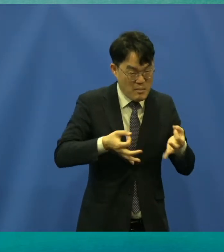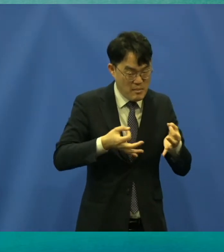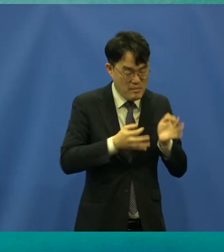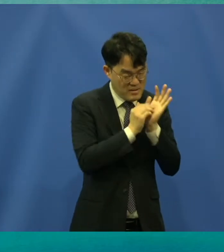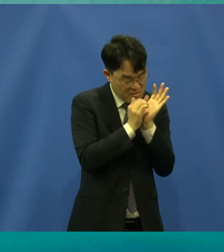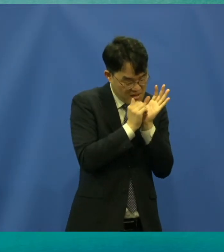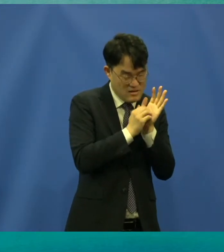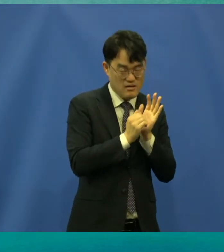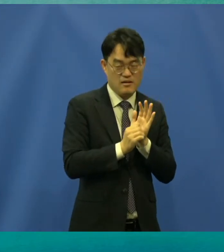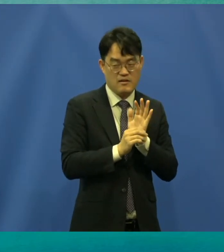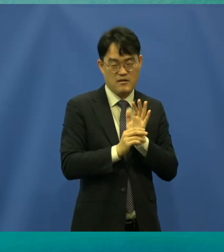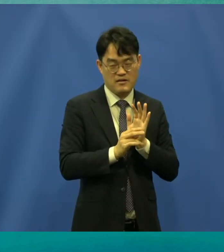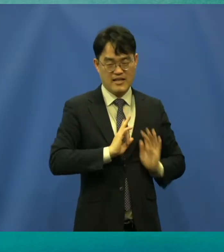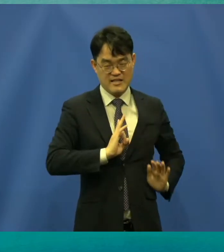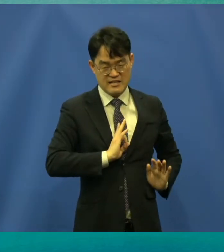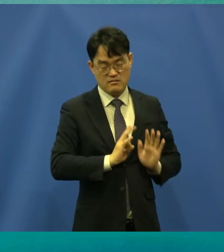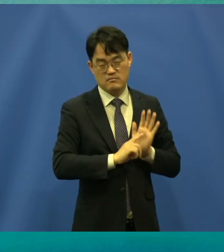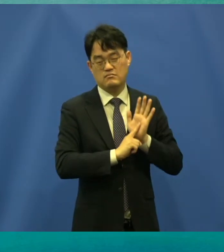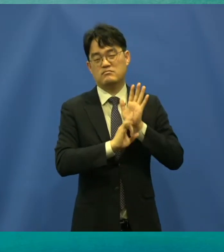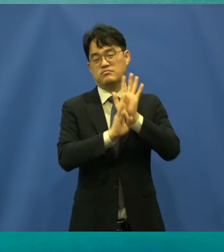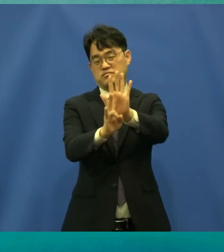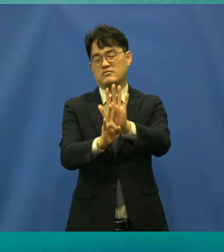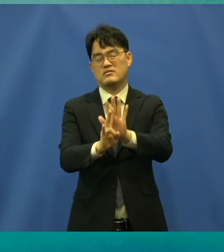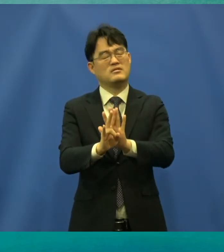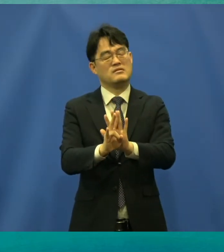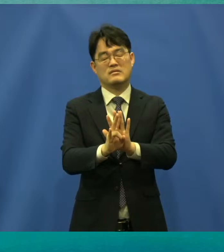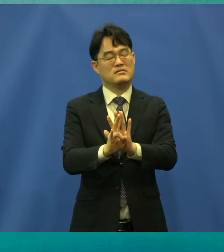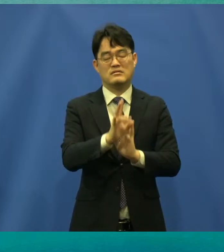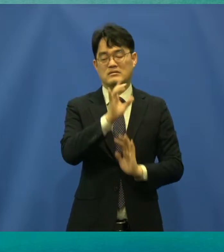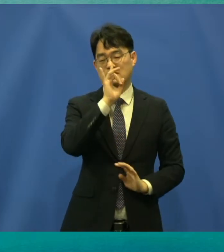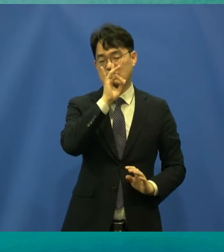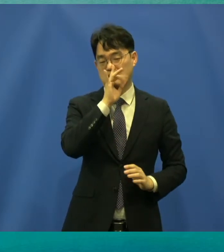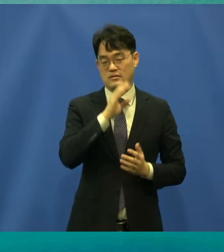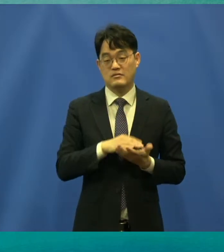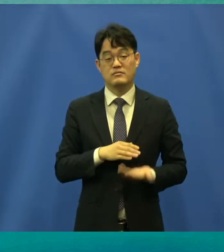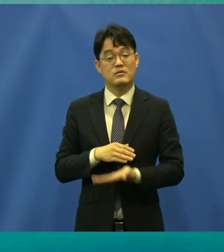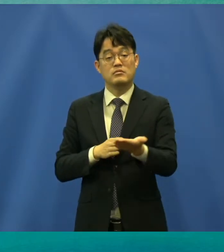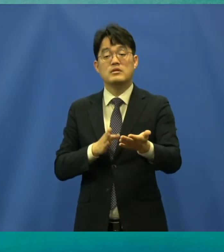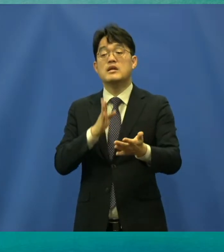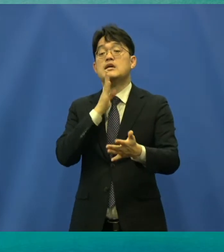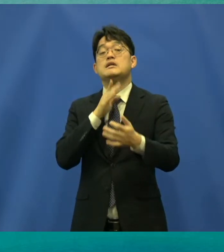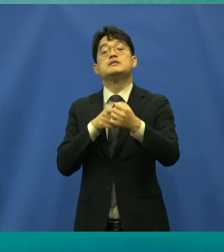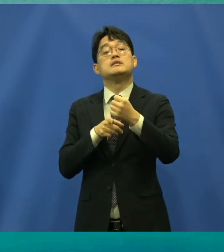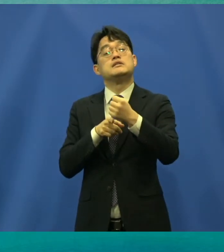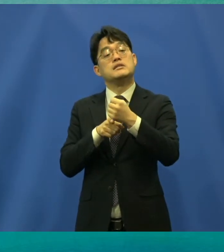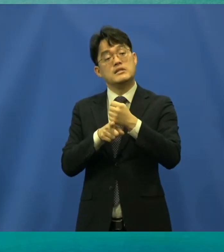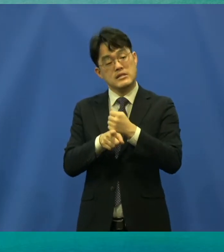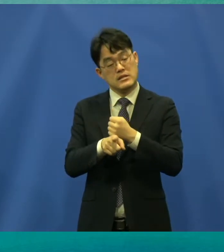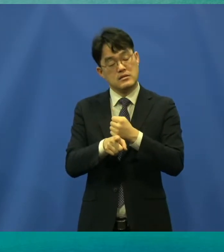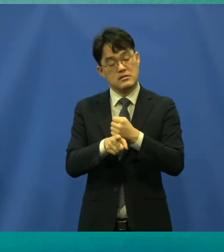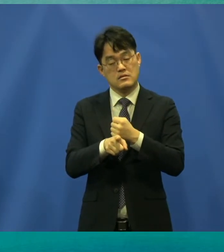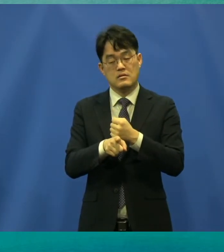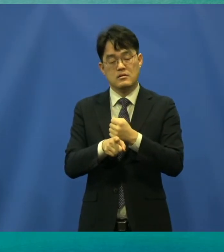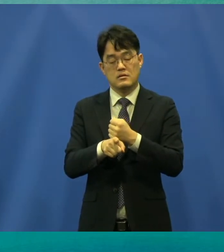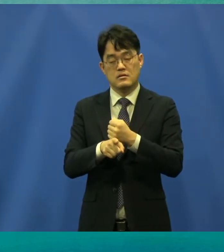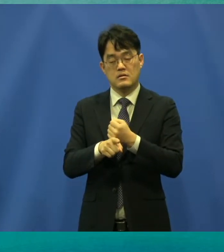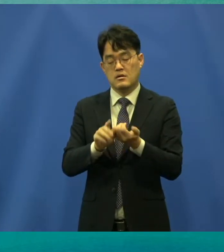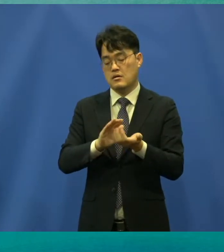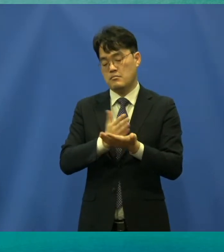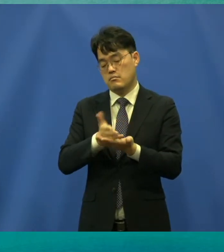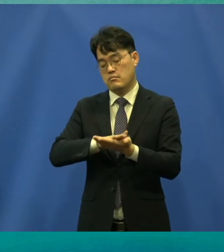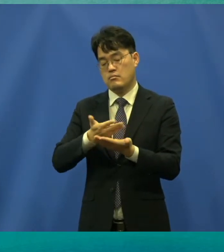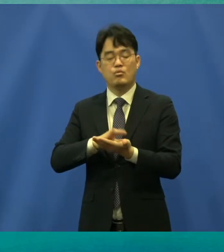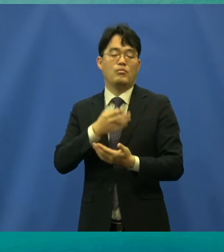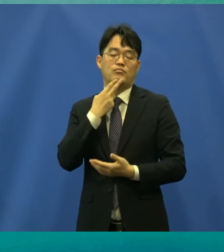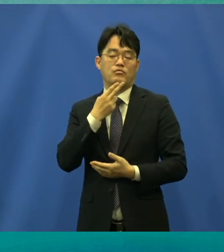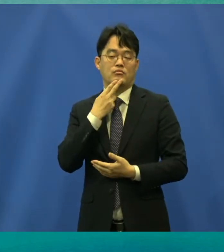말씀이 진화되지 않습니다. 진리는 언제나 그대로 있습니다. 진리는 오락가락하지 않습니다. 진리는 무엇과도